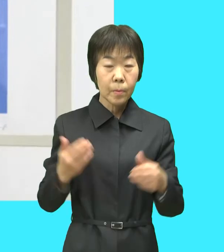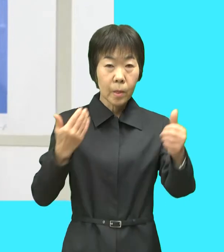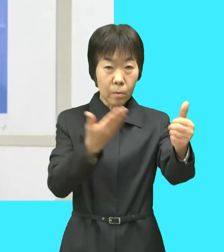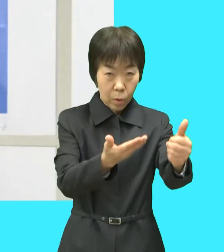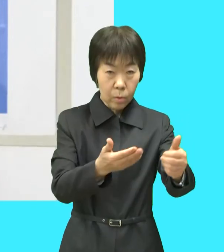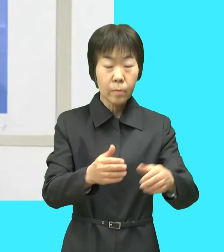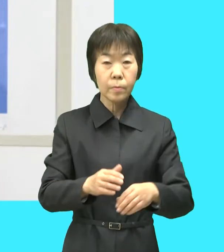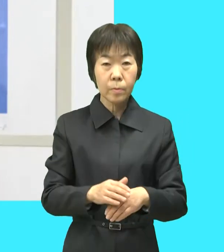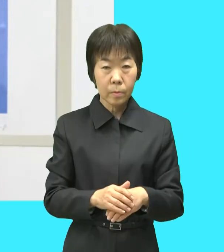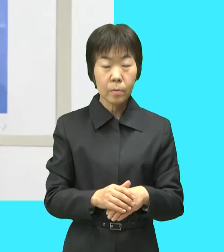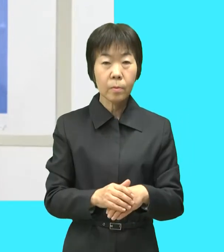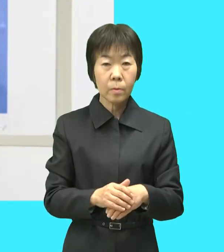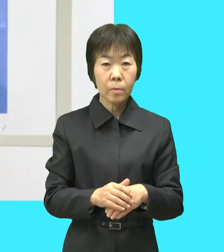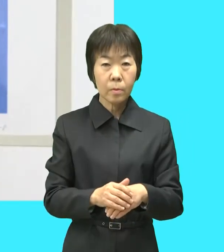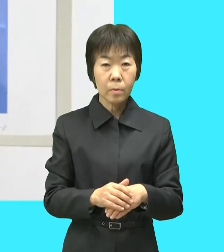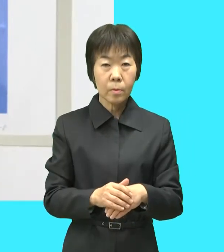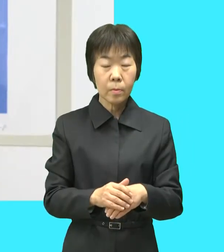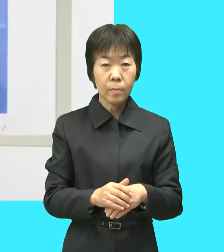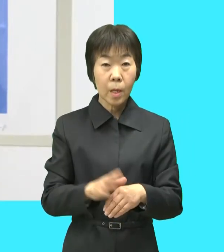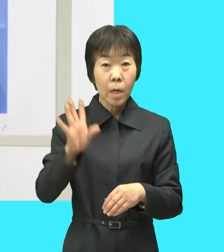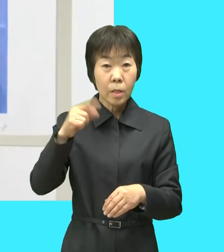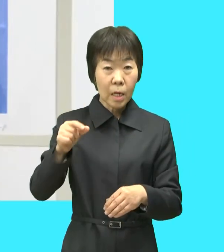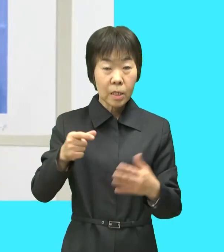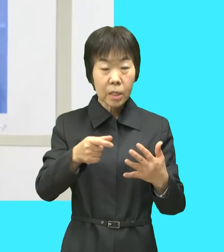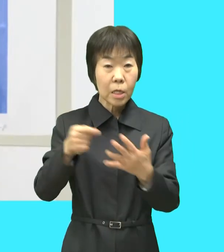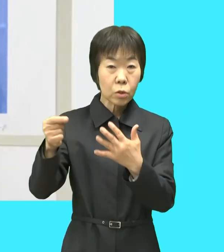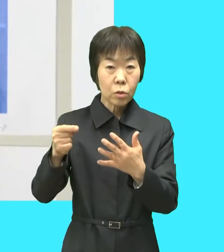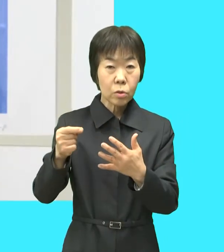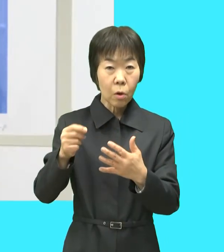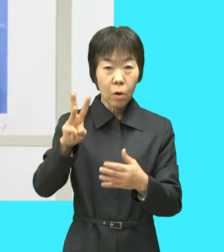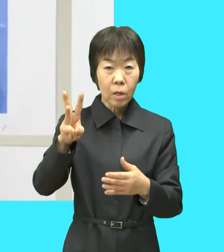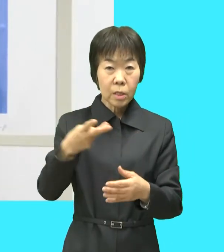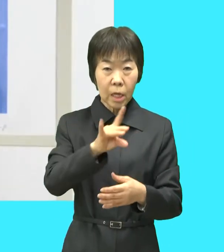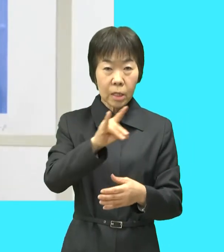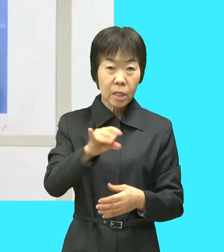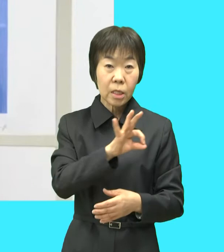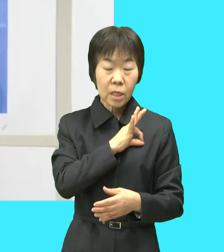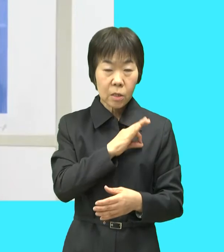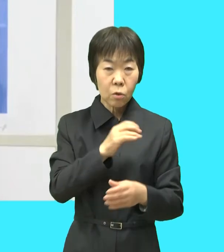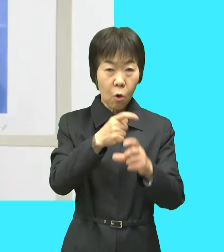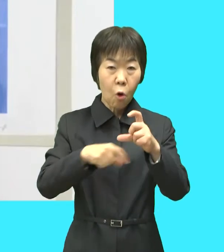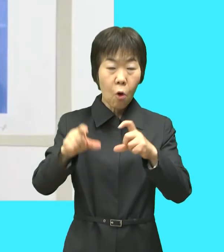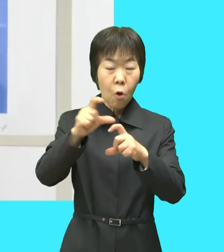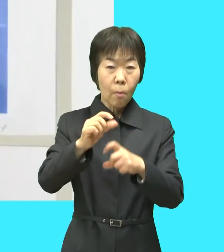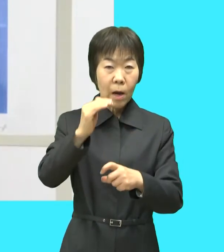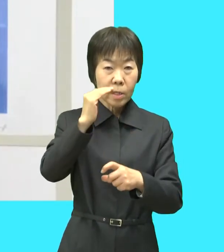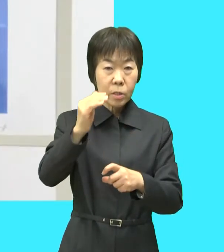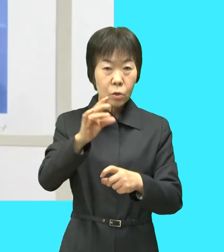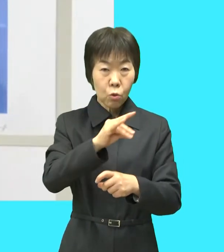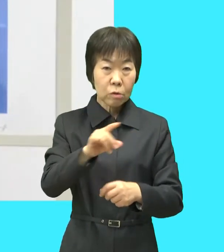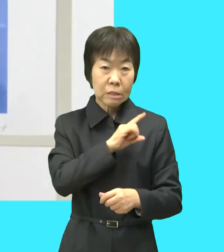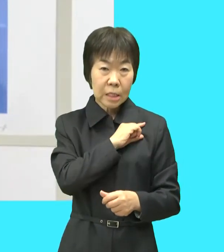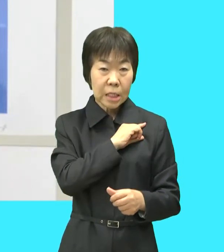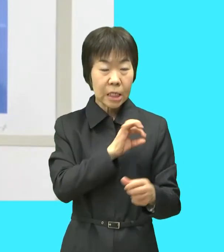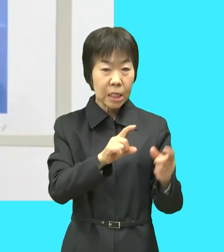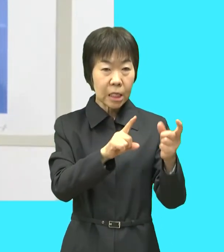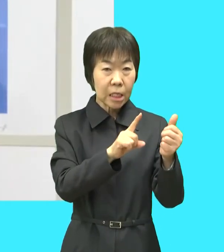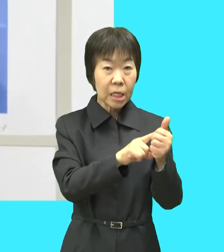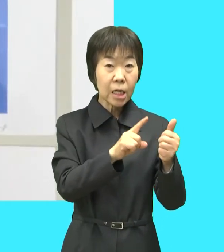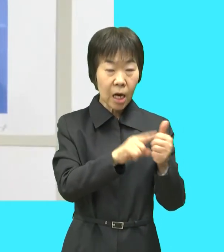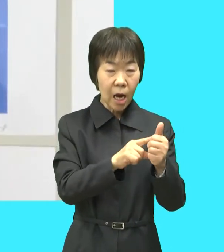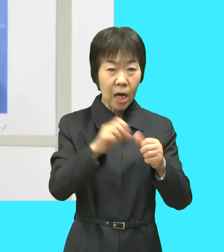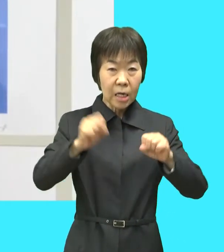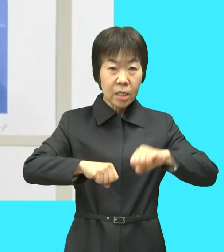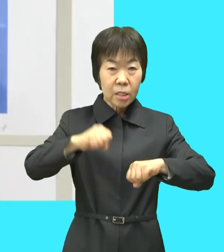韓国新報の関田です。 はい、 県選出の参議院議員の益子照彦さんが自民党会派